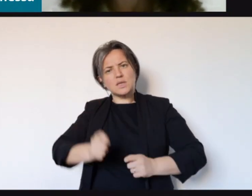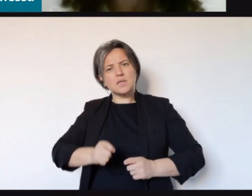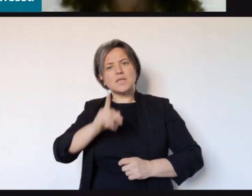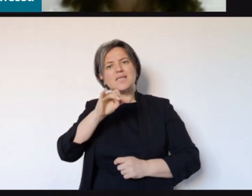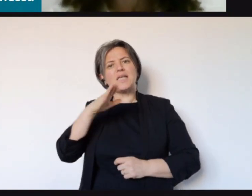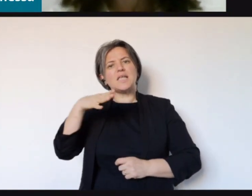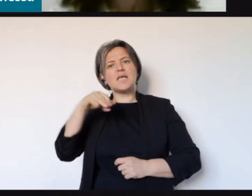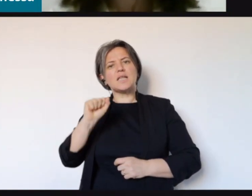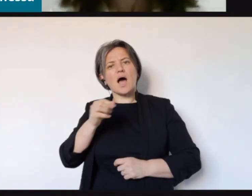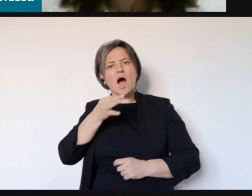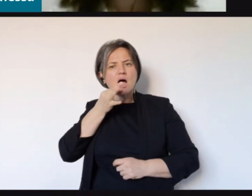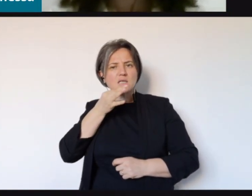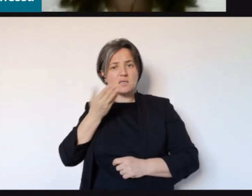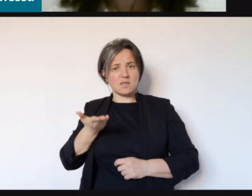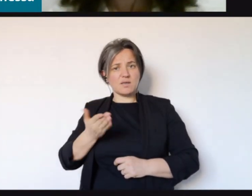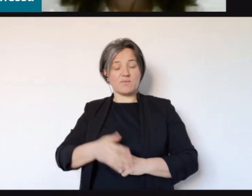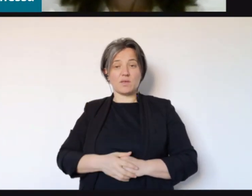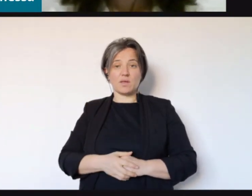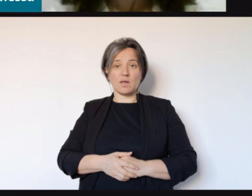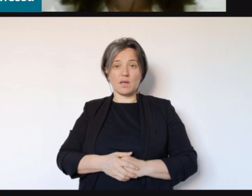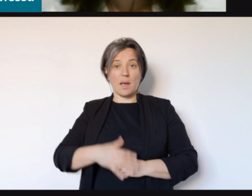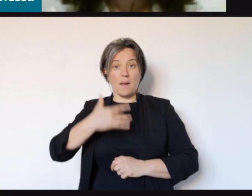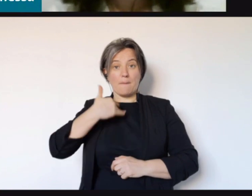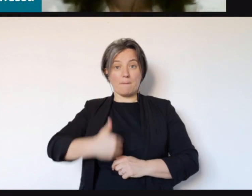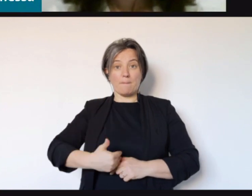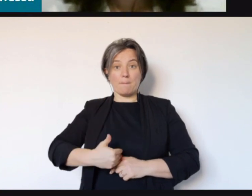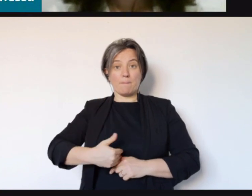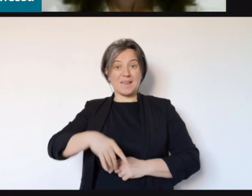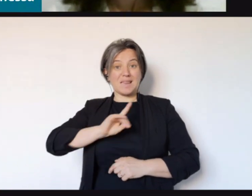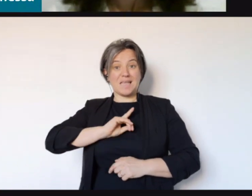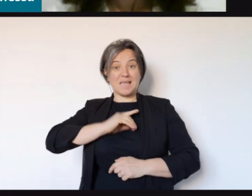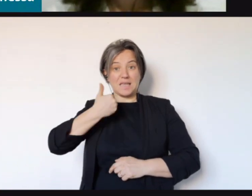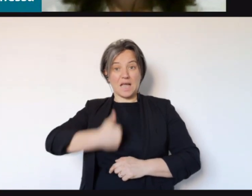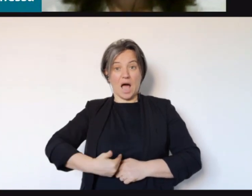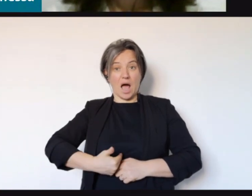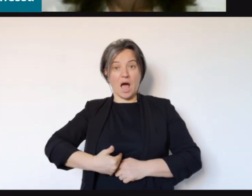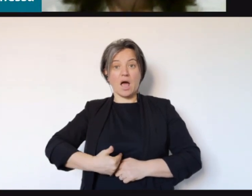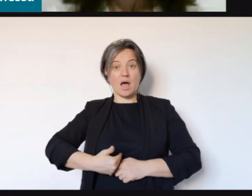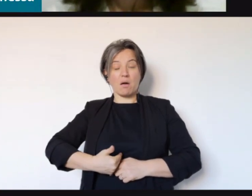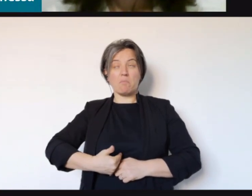persona è proprio quella di poter